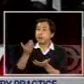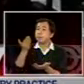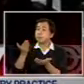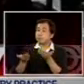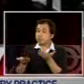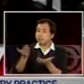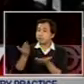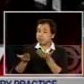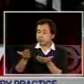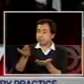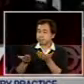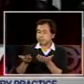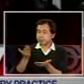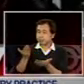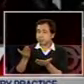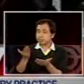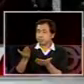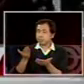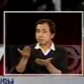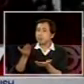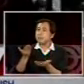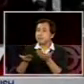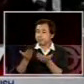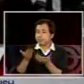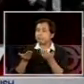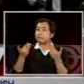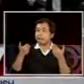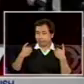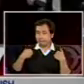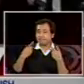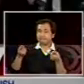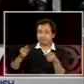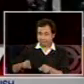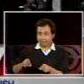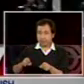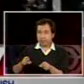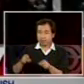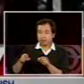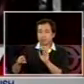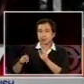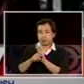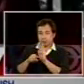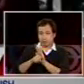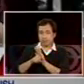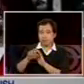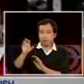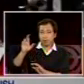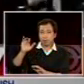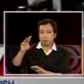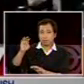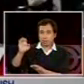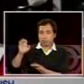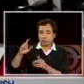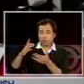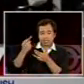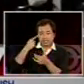probable cause, no? Malamang may krimen na naganap. Hindi natin yung halughugin muna natin